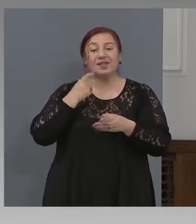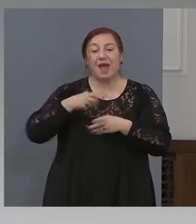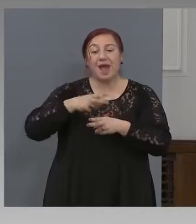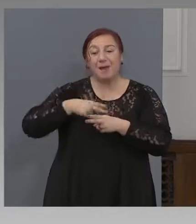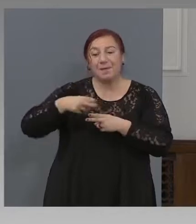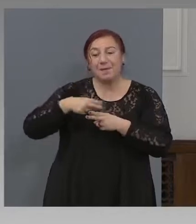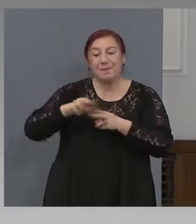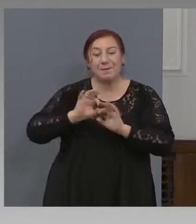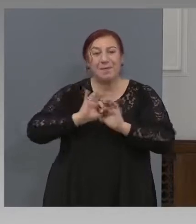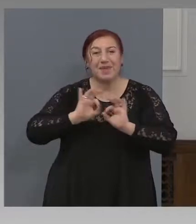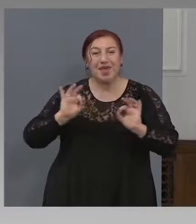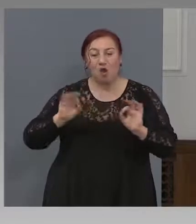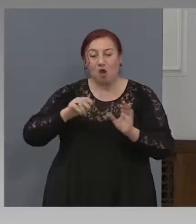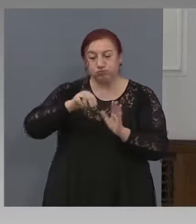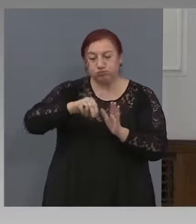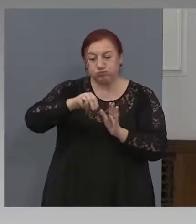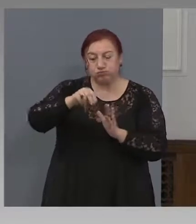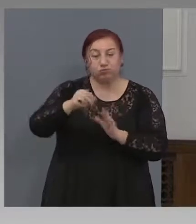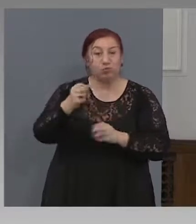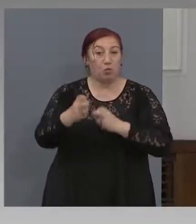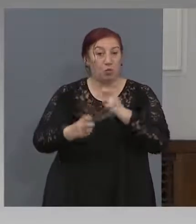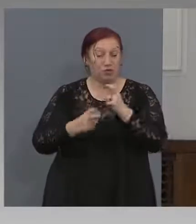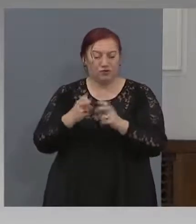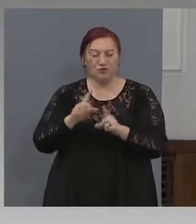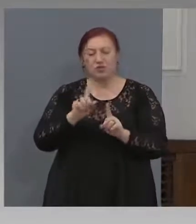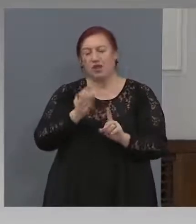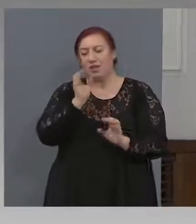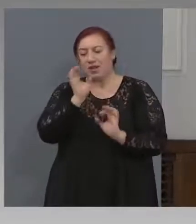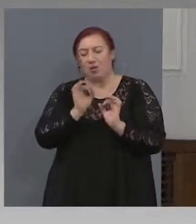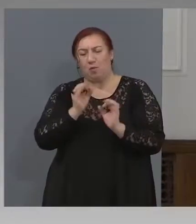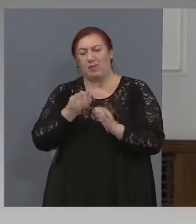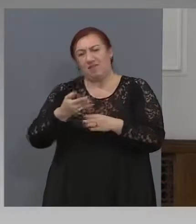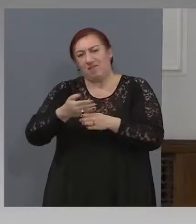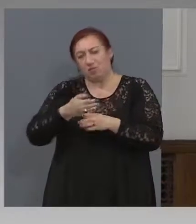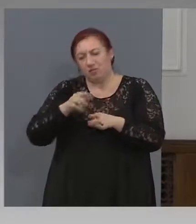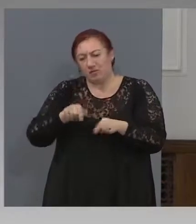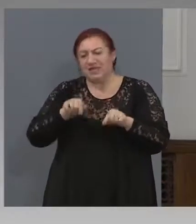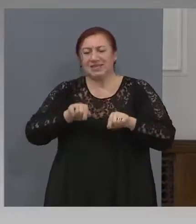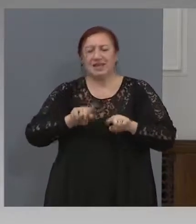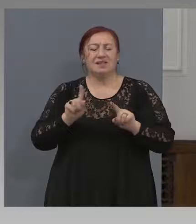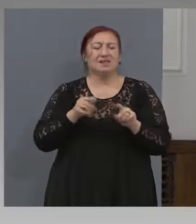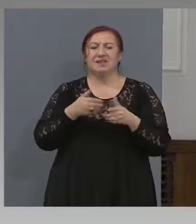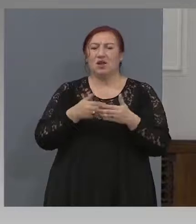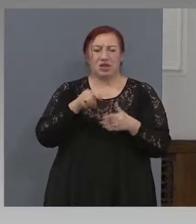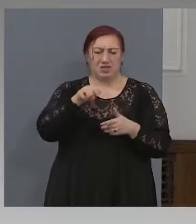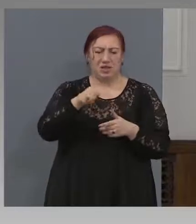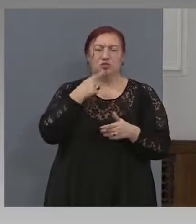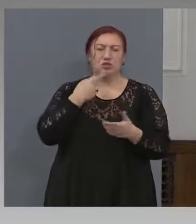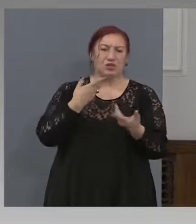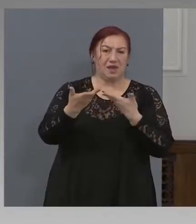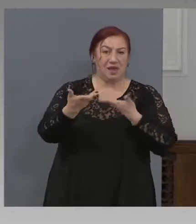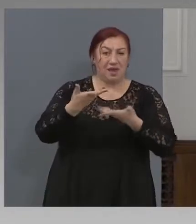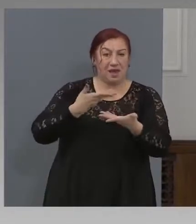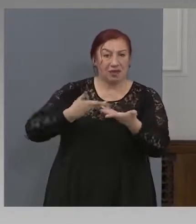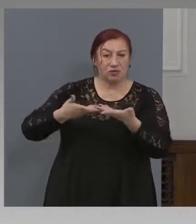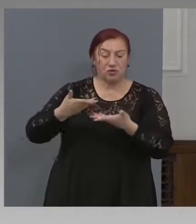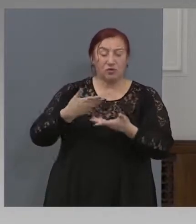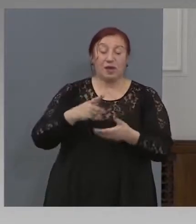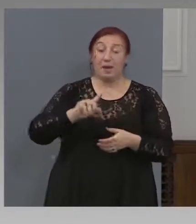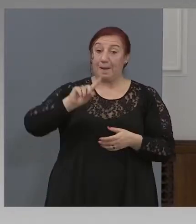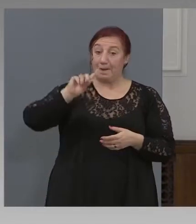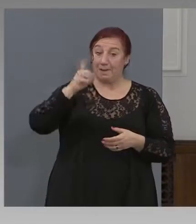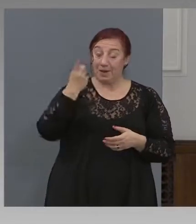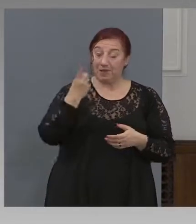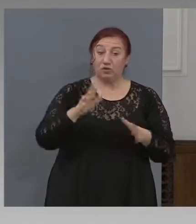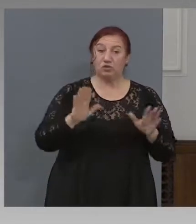една специфична мярка на Ратрива. Няма да влизам там в детайл, защото тя не касае разговора. Първо започнахме с